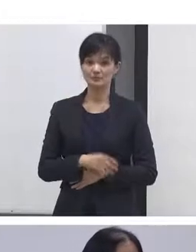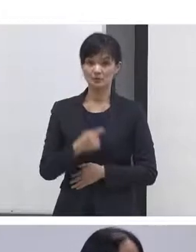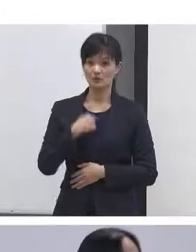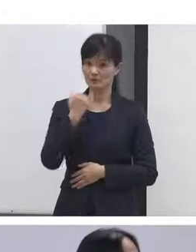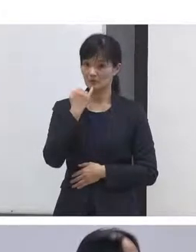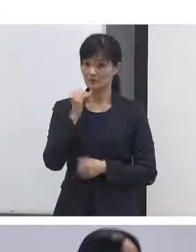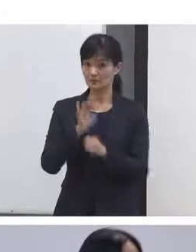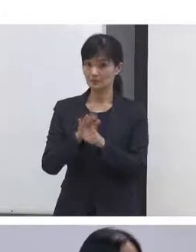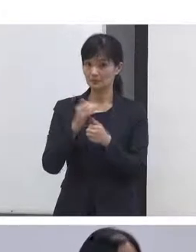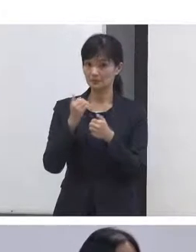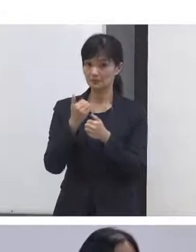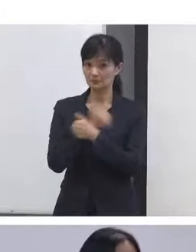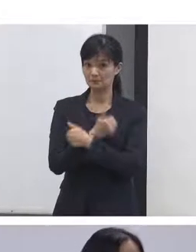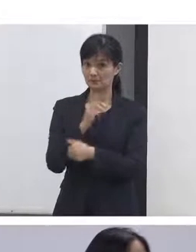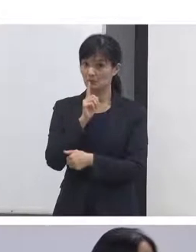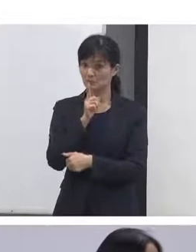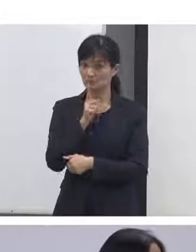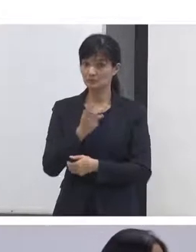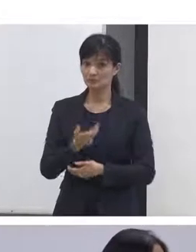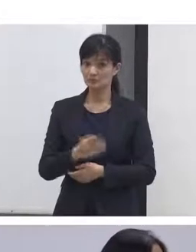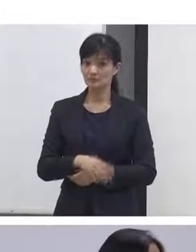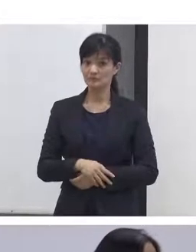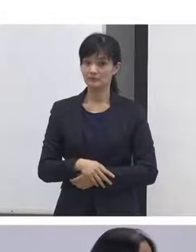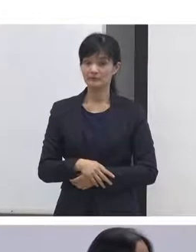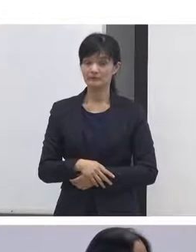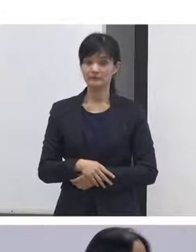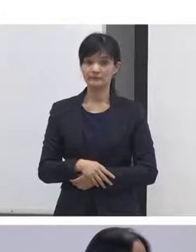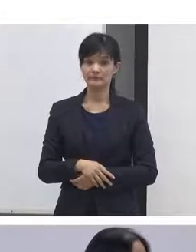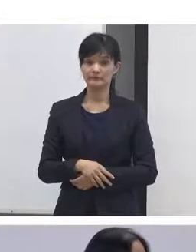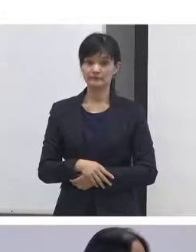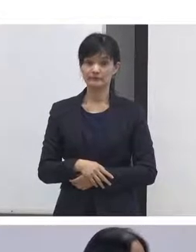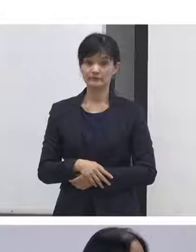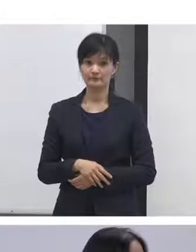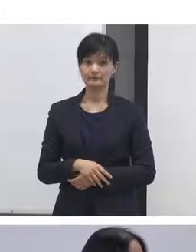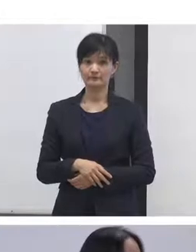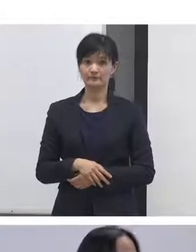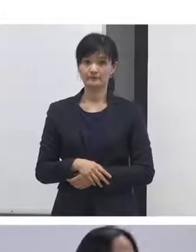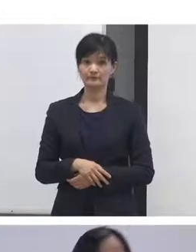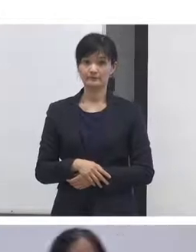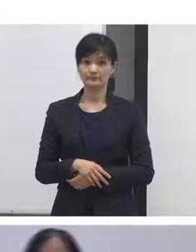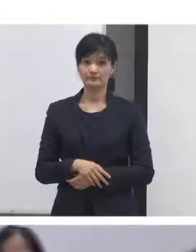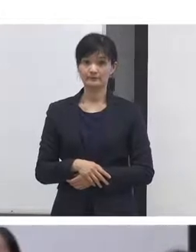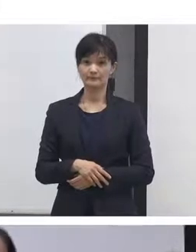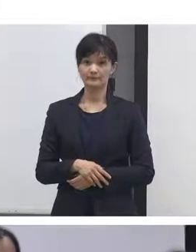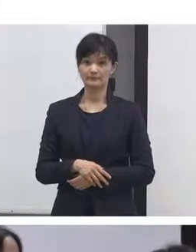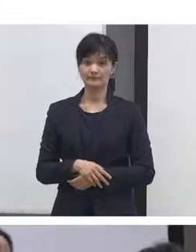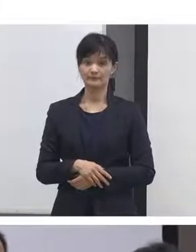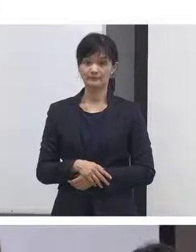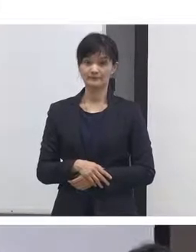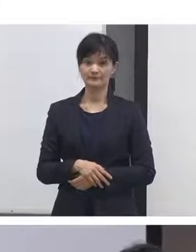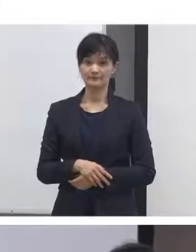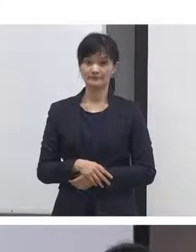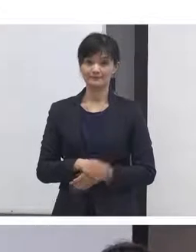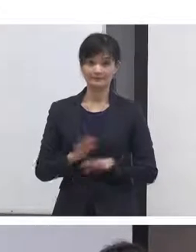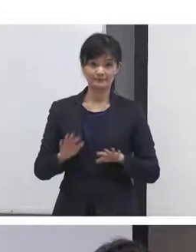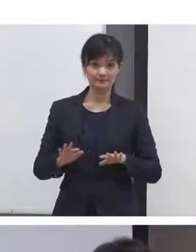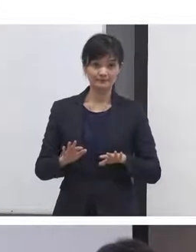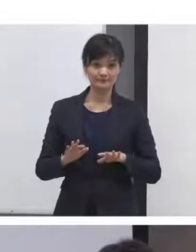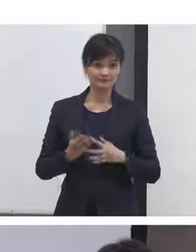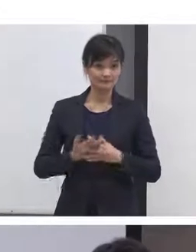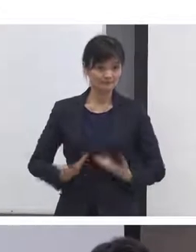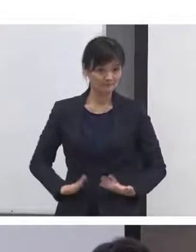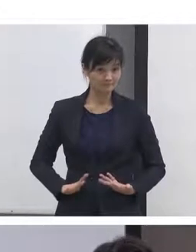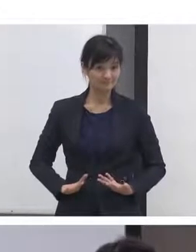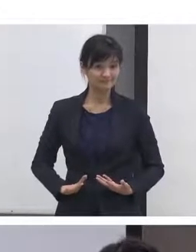是 不是那个别人， 我们下一场几点？ 就是、 那我们可以继续 休息 吗？